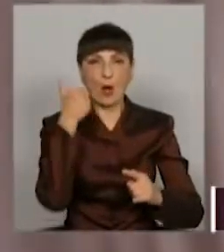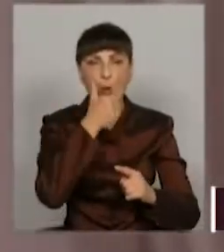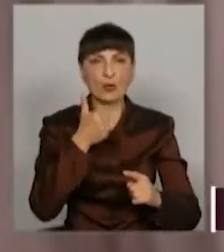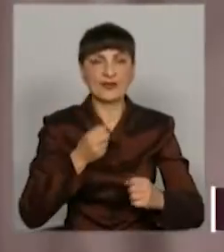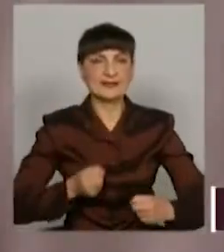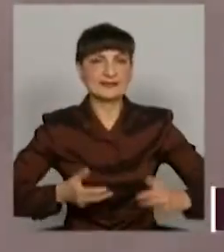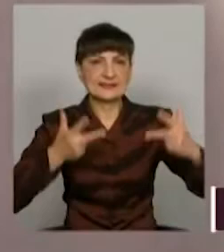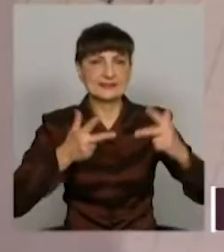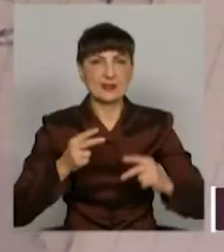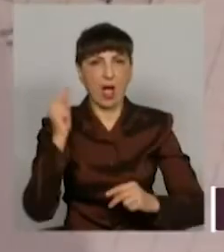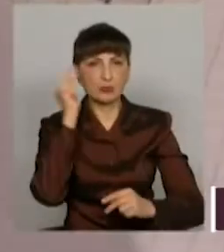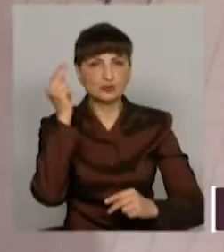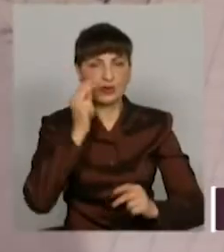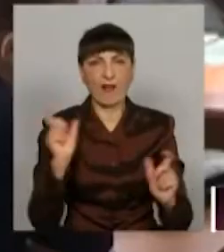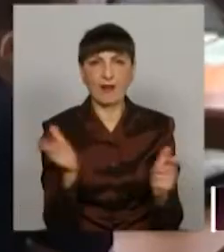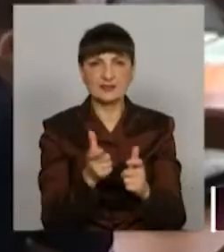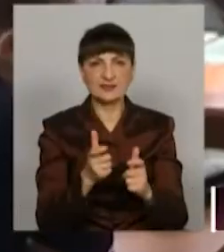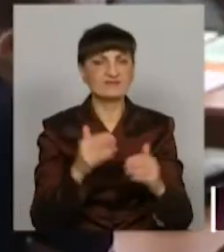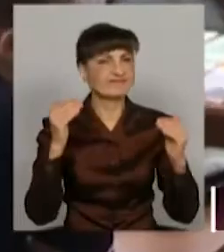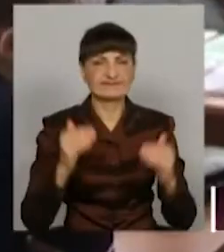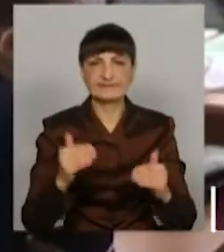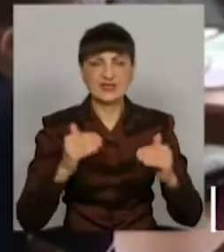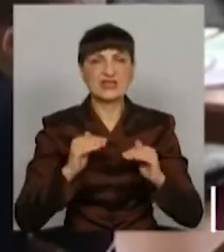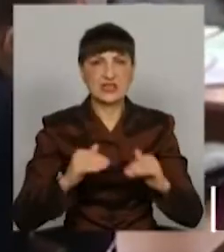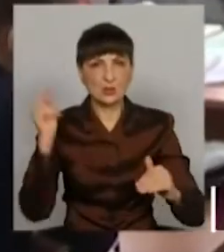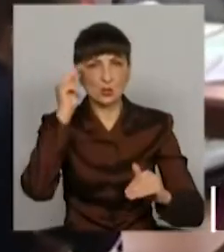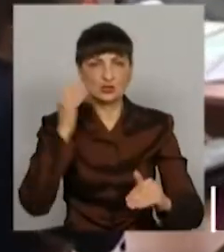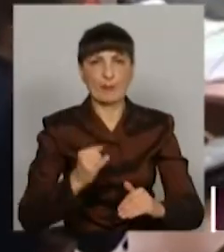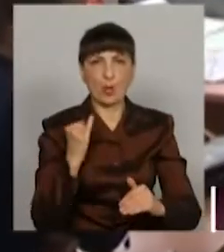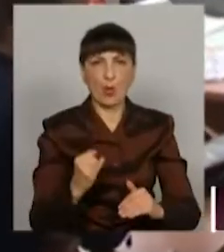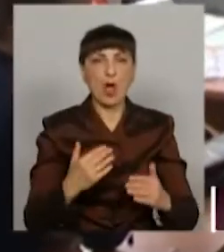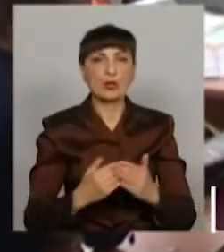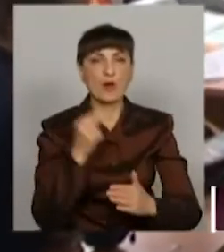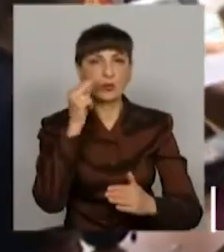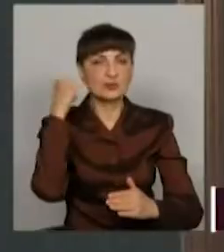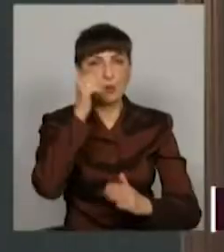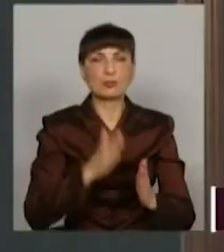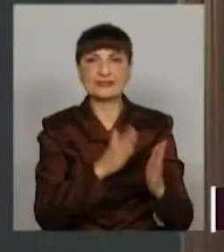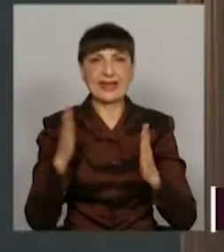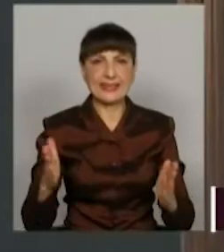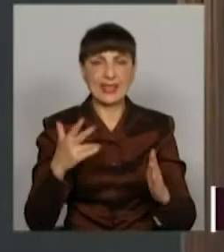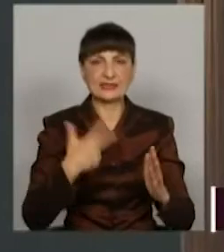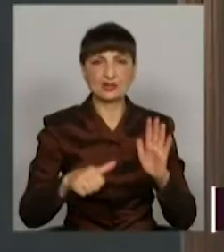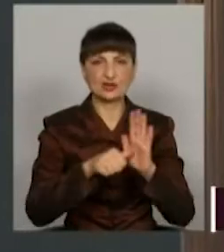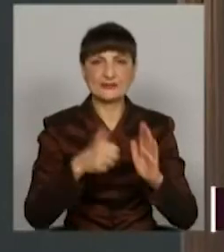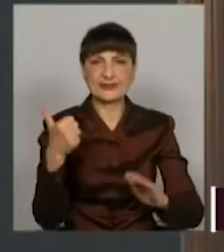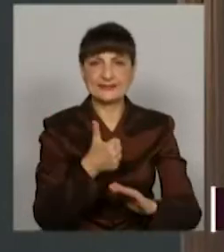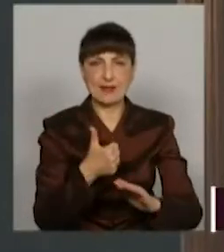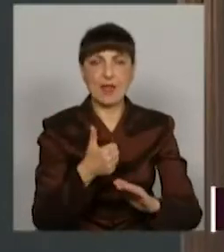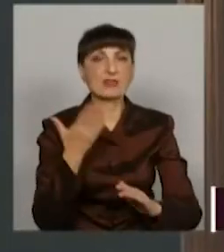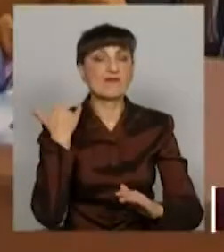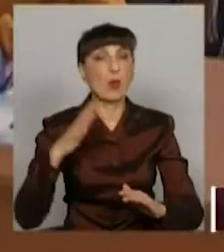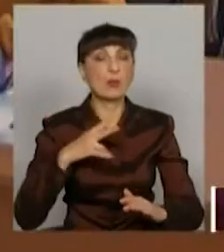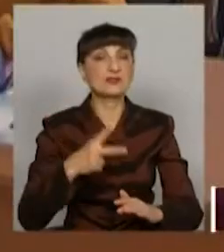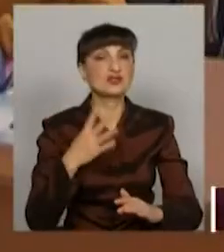дистанционного обучения и карантина значительно просадили знания школьников. Новый учебный год будет длиннее, чем всегда, 36 недель вместо